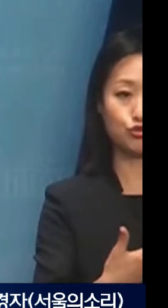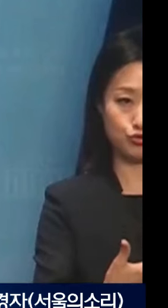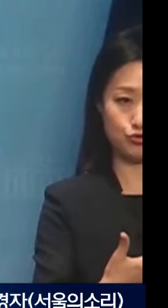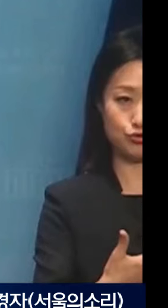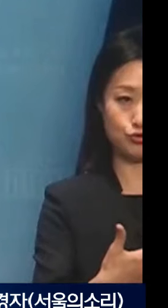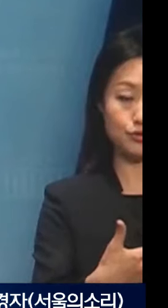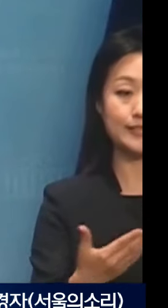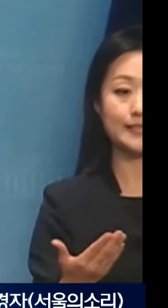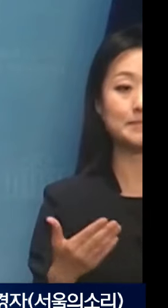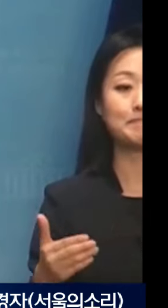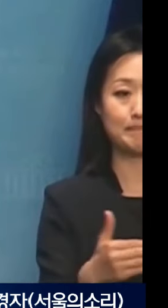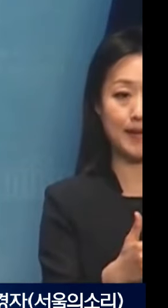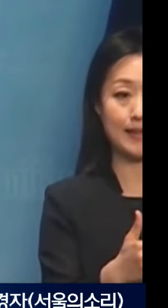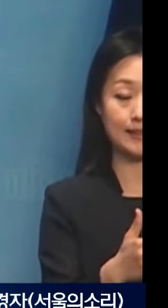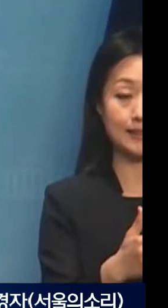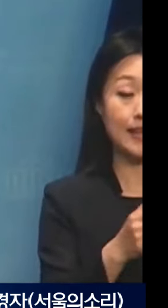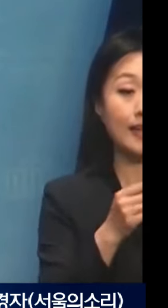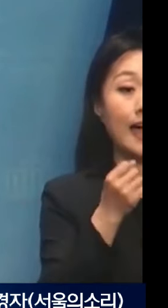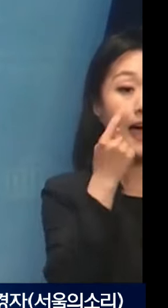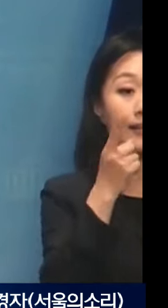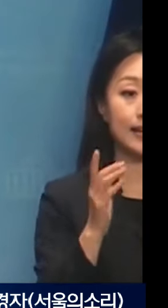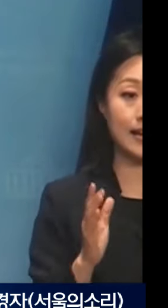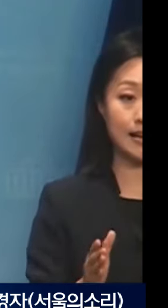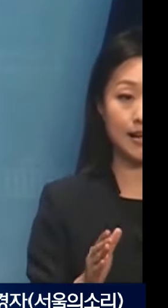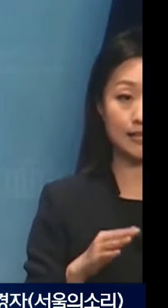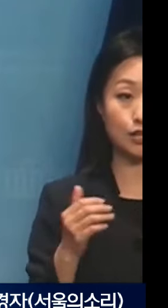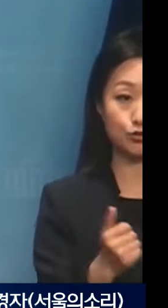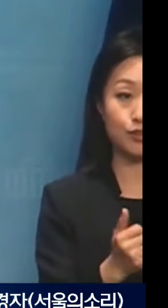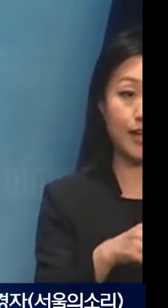29일까지입니다. 남은 한 달 동안 국회가